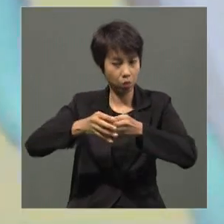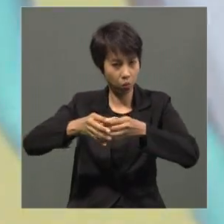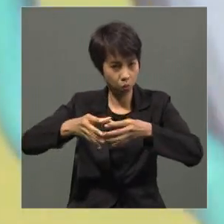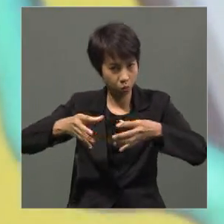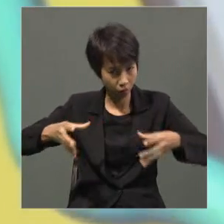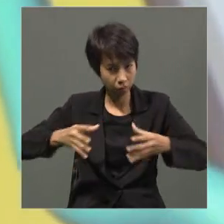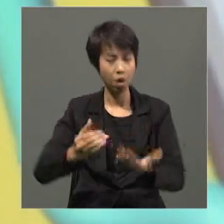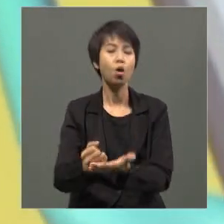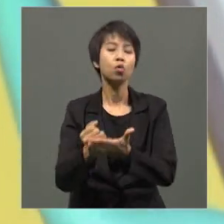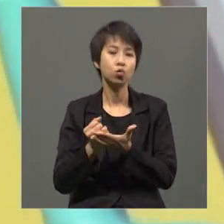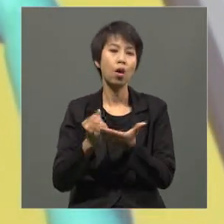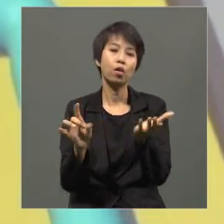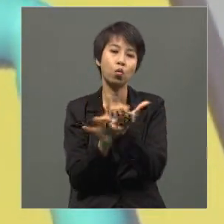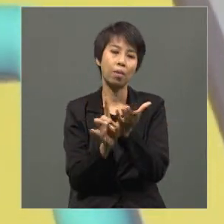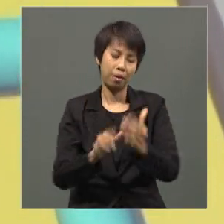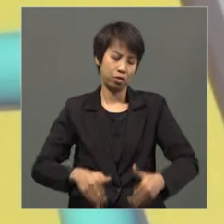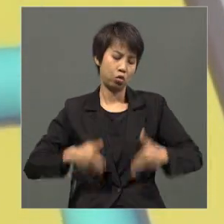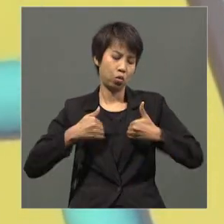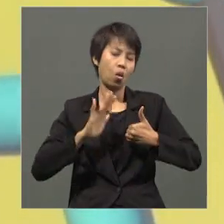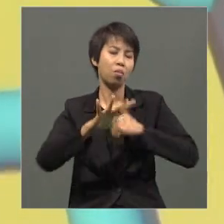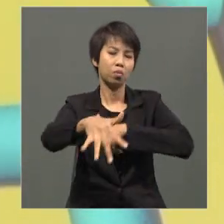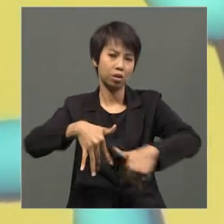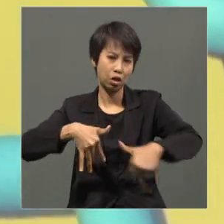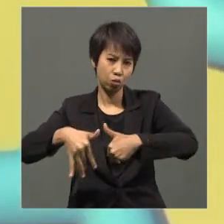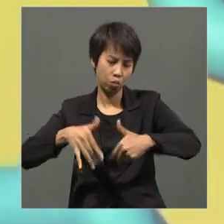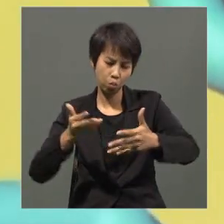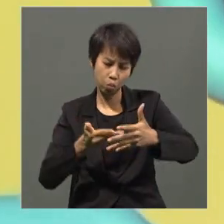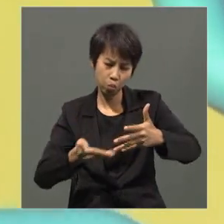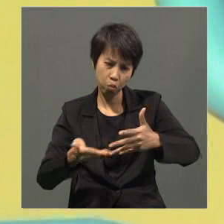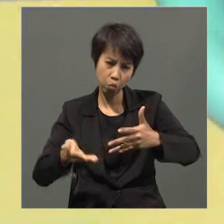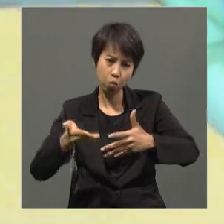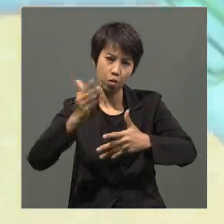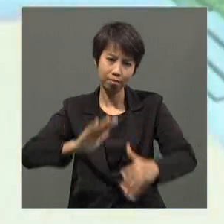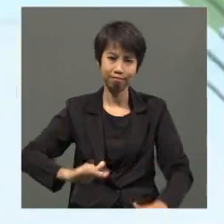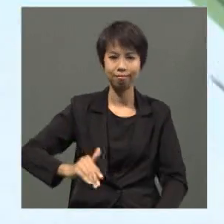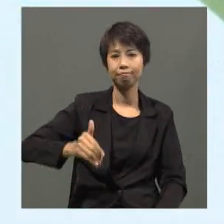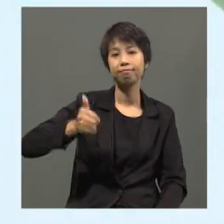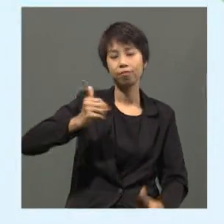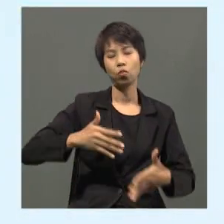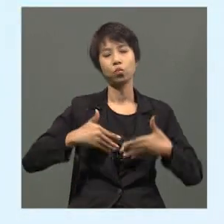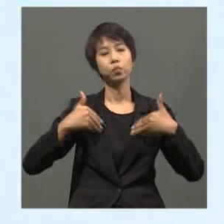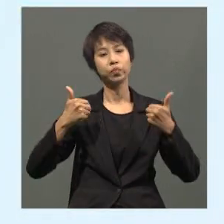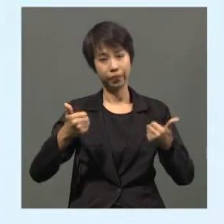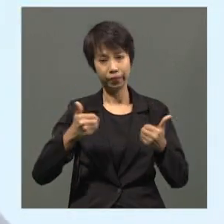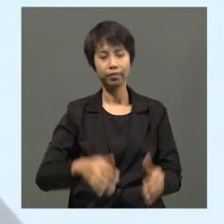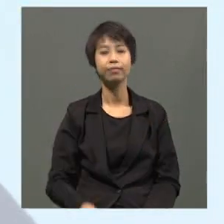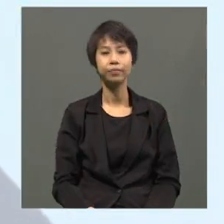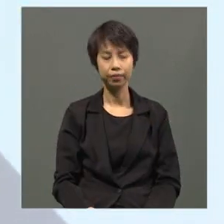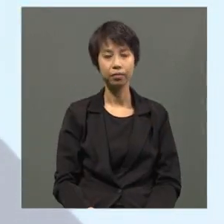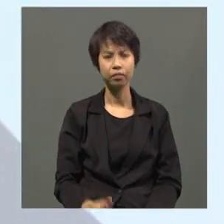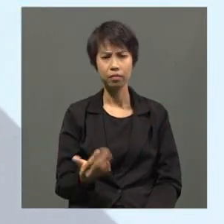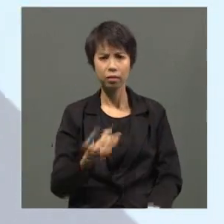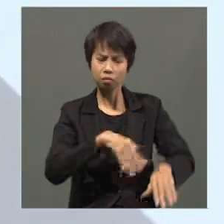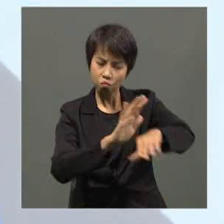พชีวิตที่ดีของพี่น้องประชาชนทำให้ทุกคนมีความสมบูรณ์พูนสุขอย่างยั่งยืนนอกจากนี้ค่ะยังกำ